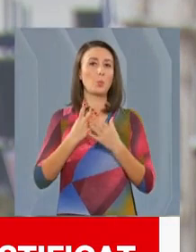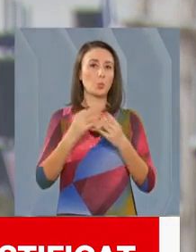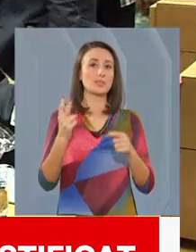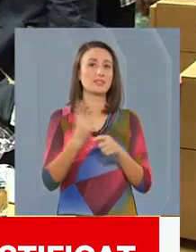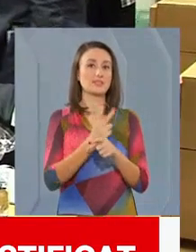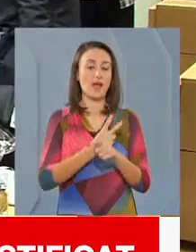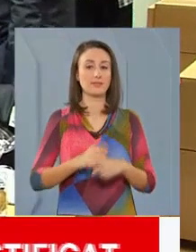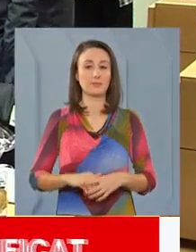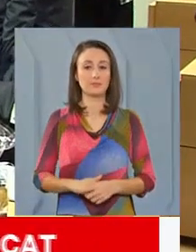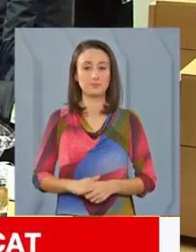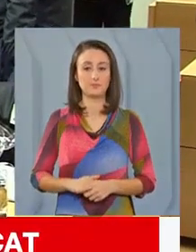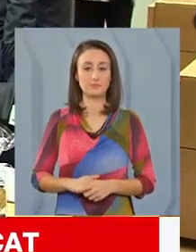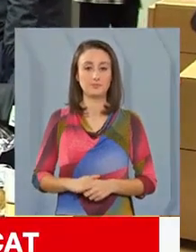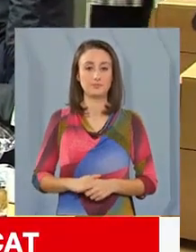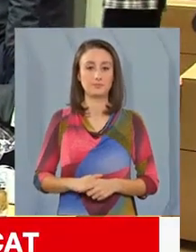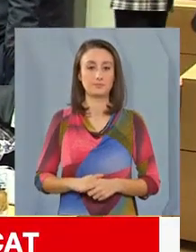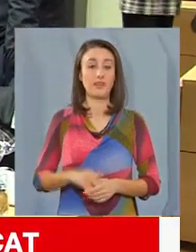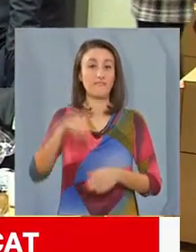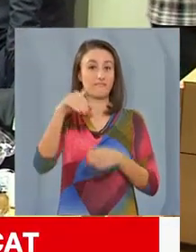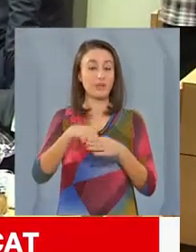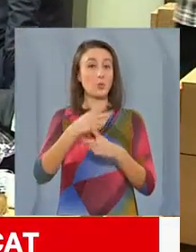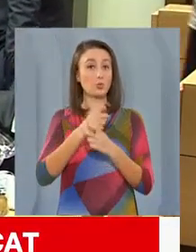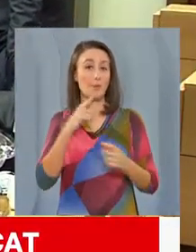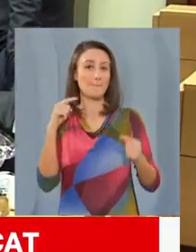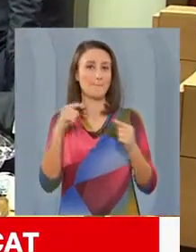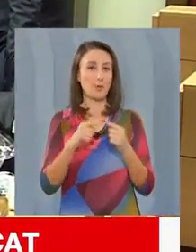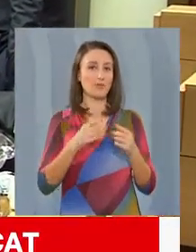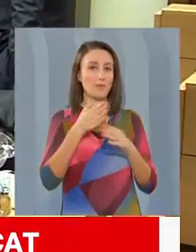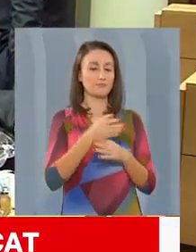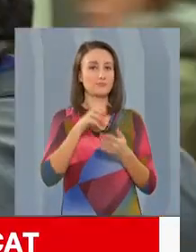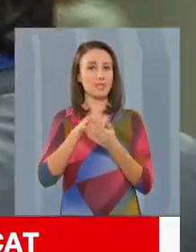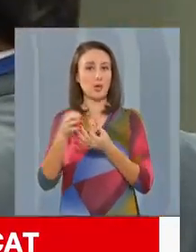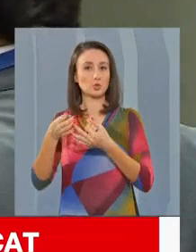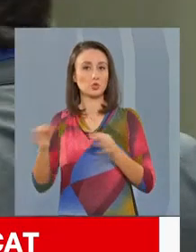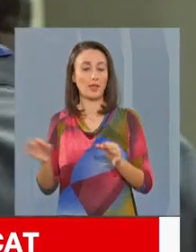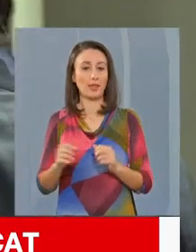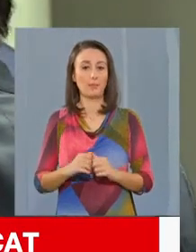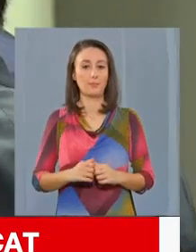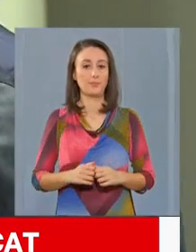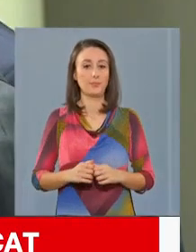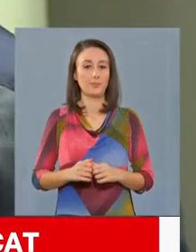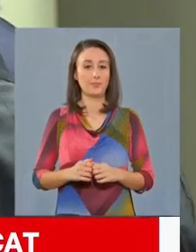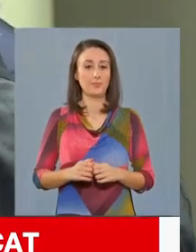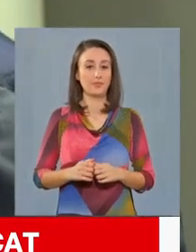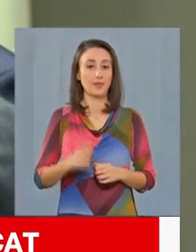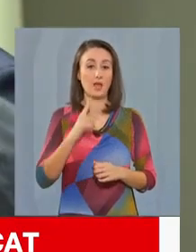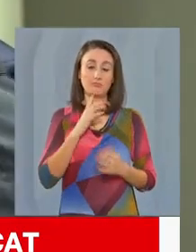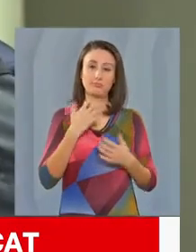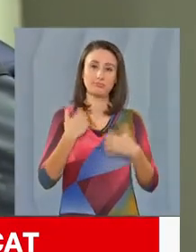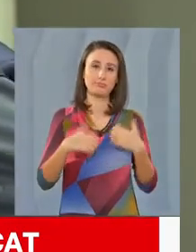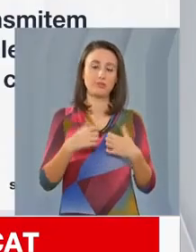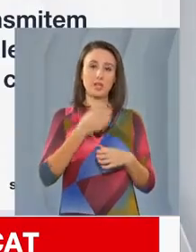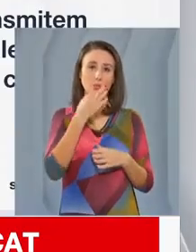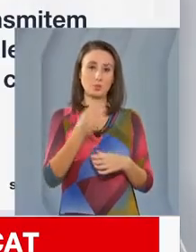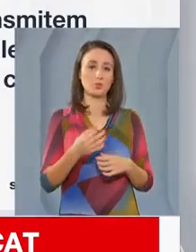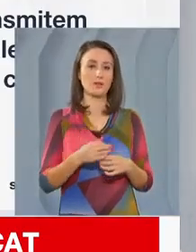state vetoul Austriei împotriva aderării României la spațiul de liberă circulației europene a stârnit din